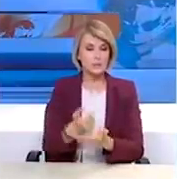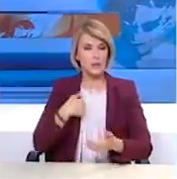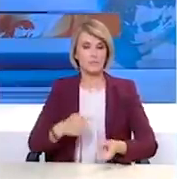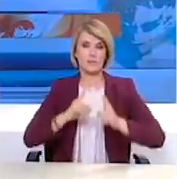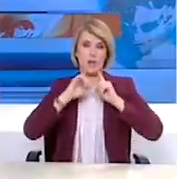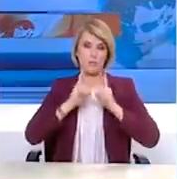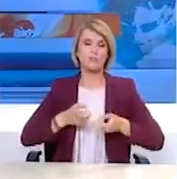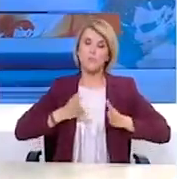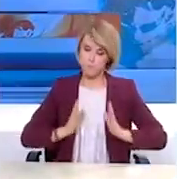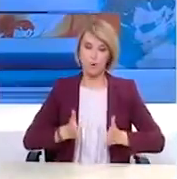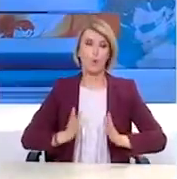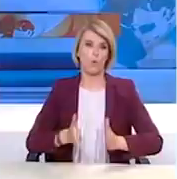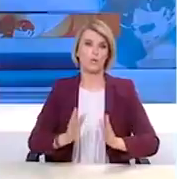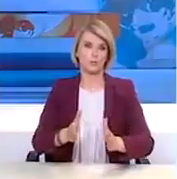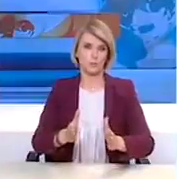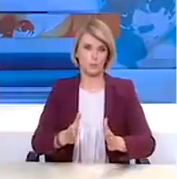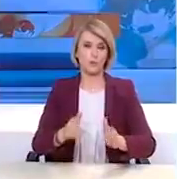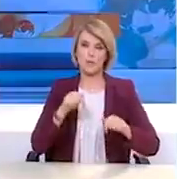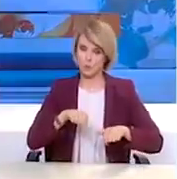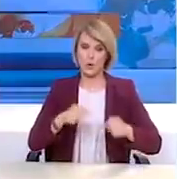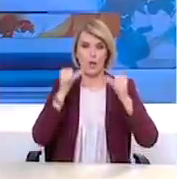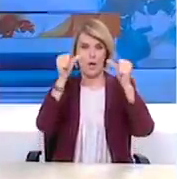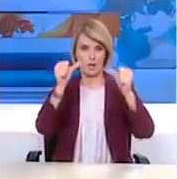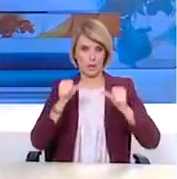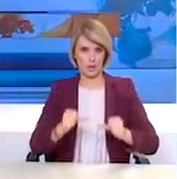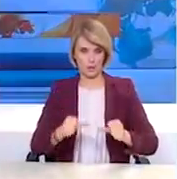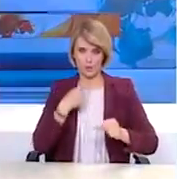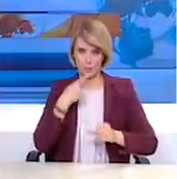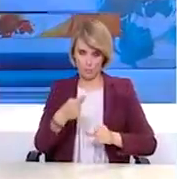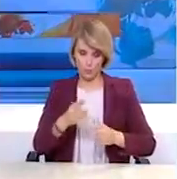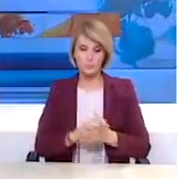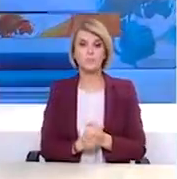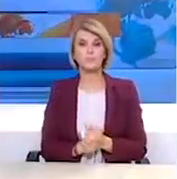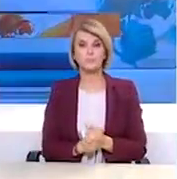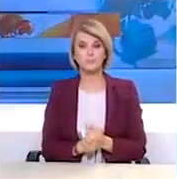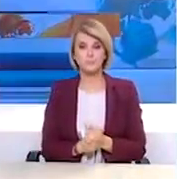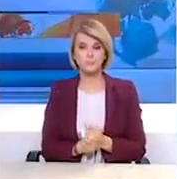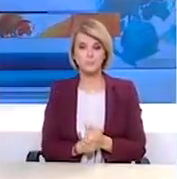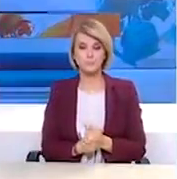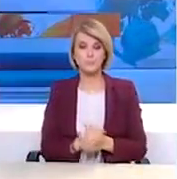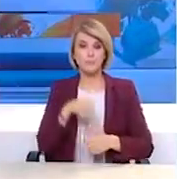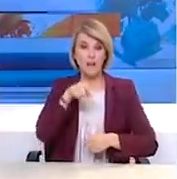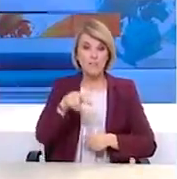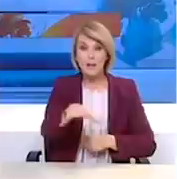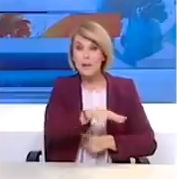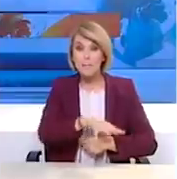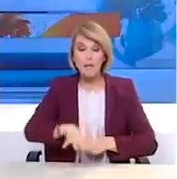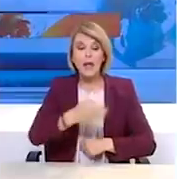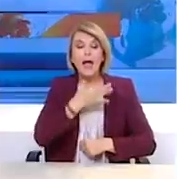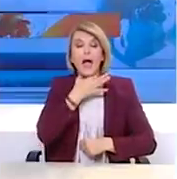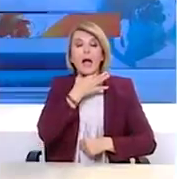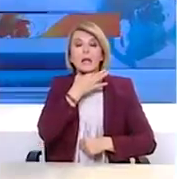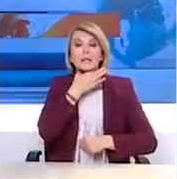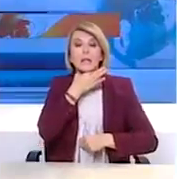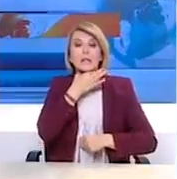να προχωρήσουμε. Σας τις ανακοινώνω. Εκτός από ότι παραμένει αυτή η περιοχή σε έκτακτη ανάγκη και σε καραντίνα